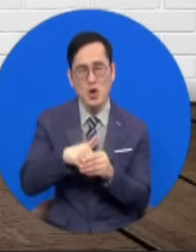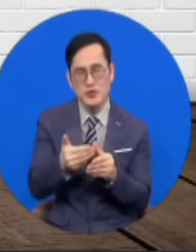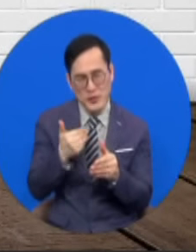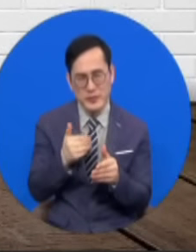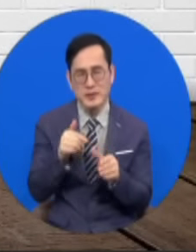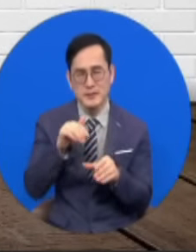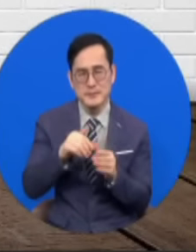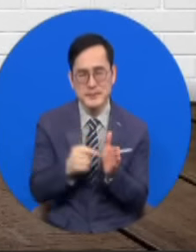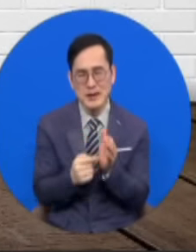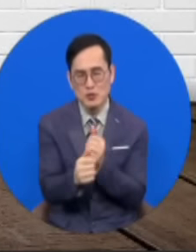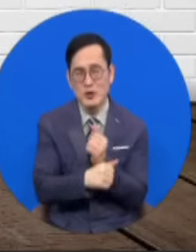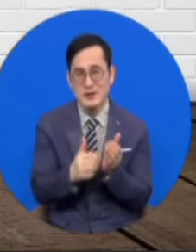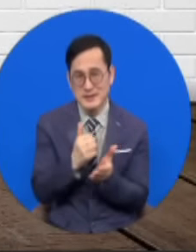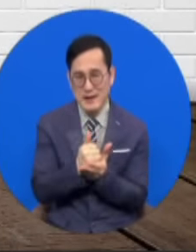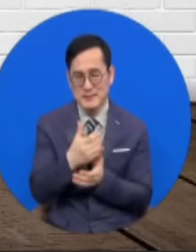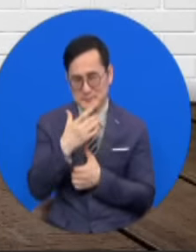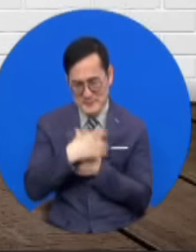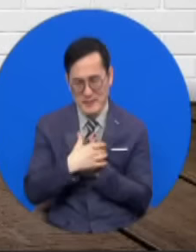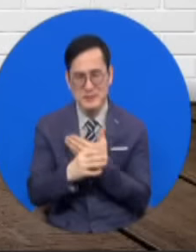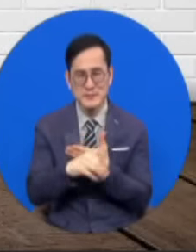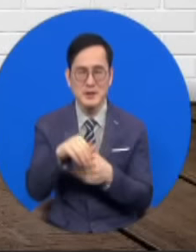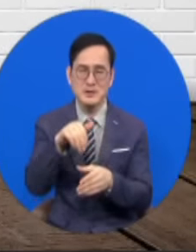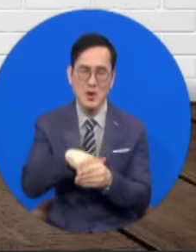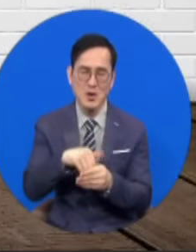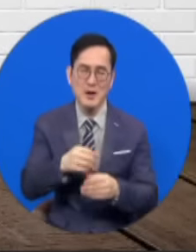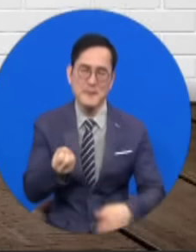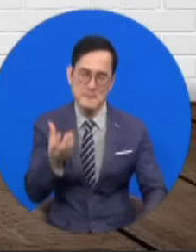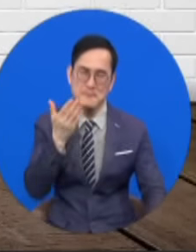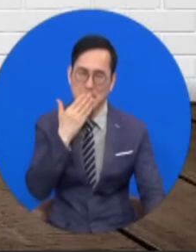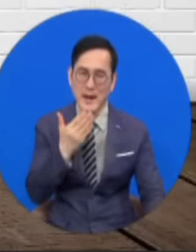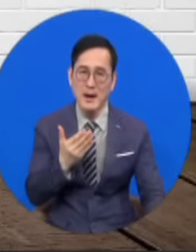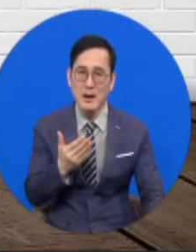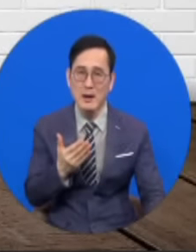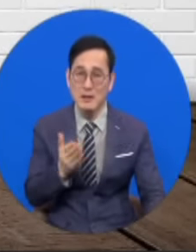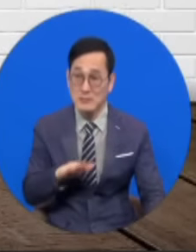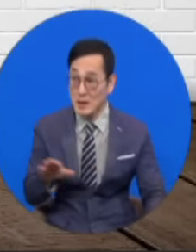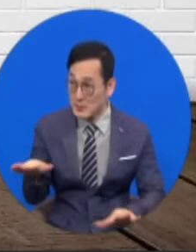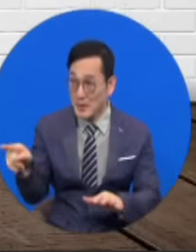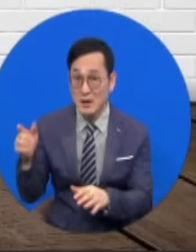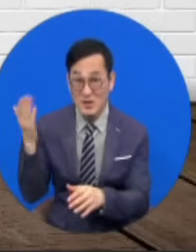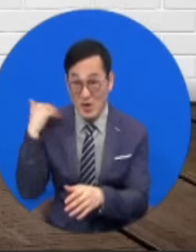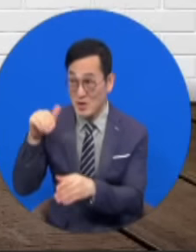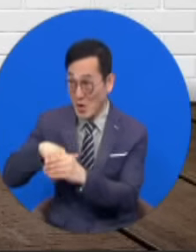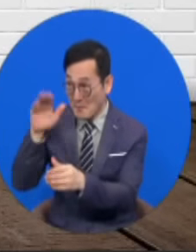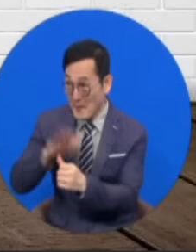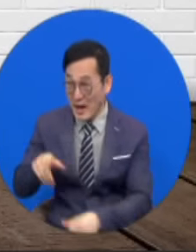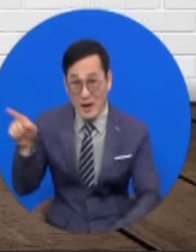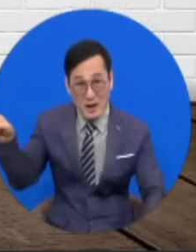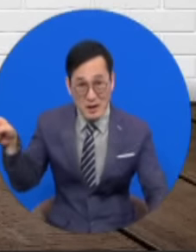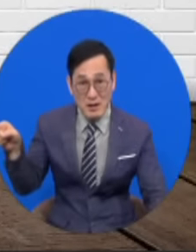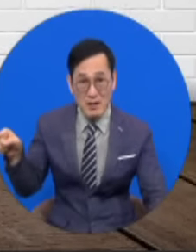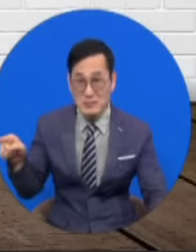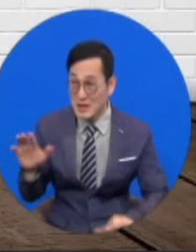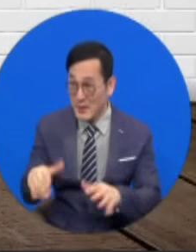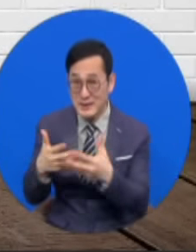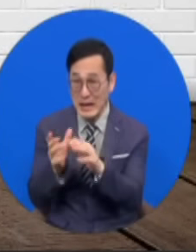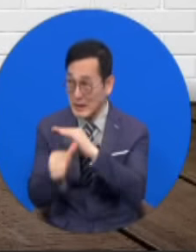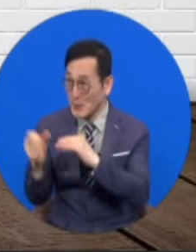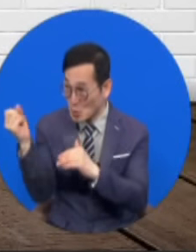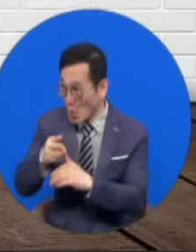실패한 사람에게 또 맡겨서 안 된다 대통령과 또다시 충돌할 당대표를 뽑으면 안 된다 그러니까 지금 후보의